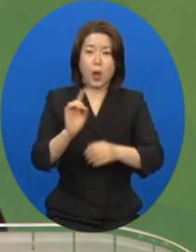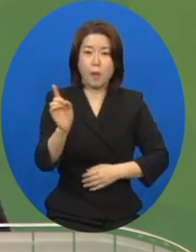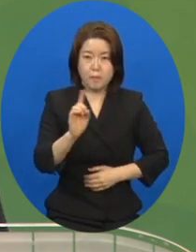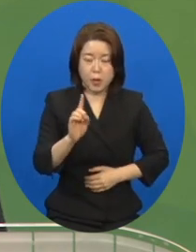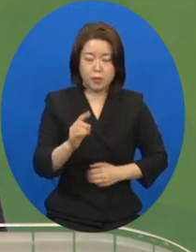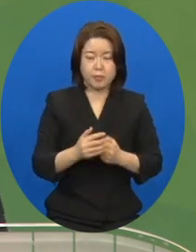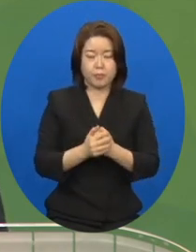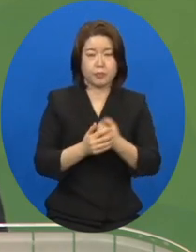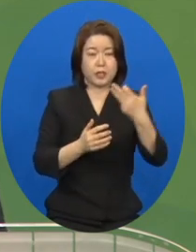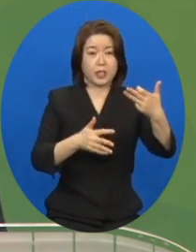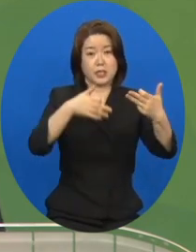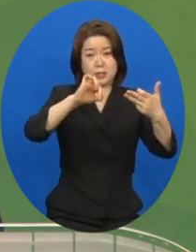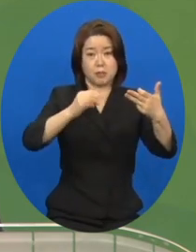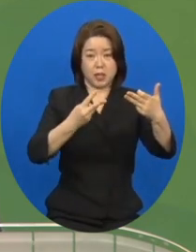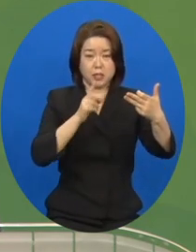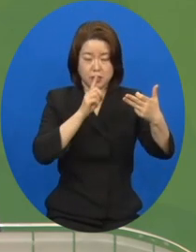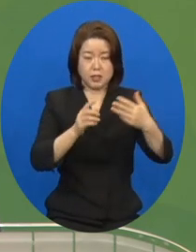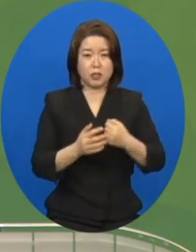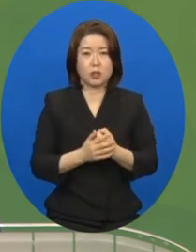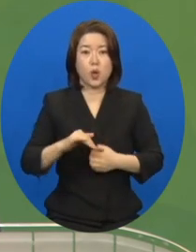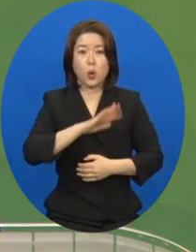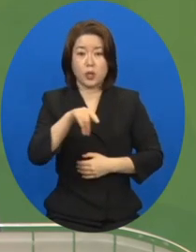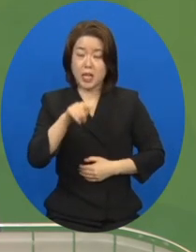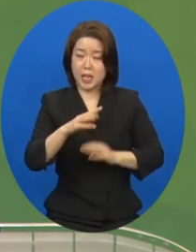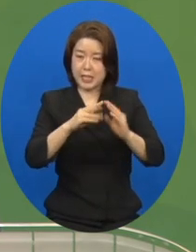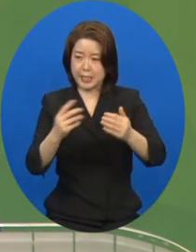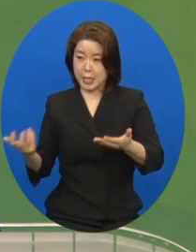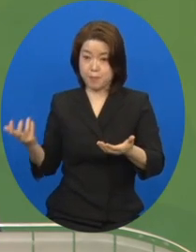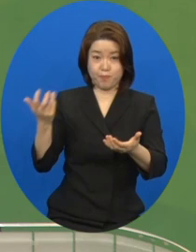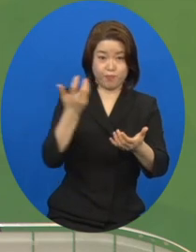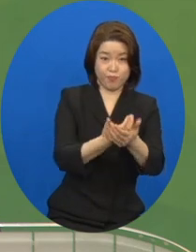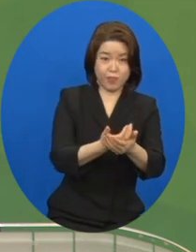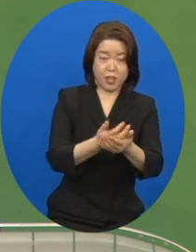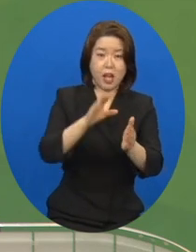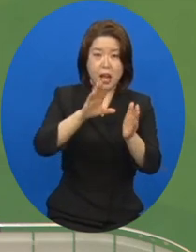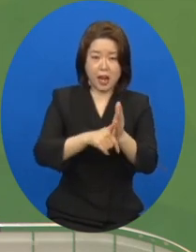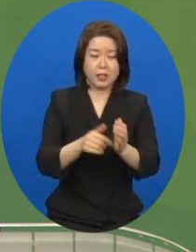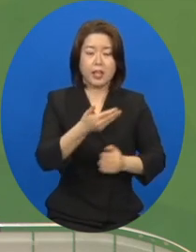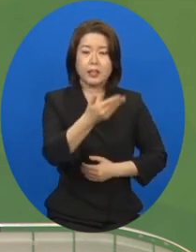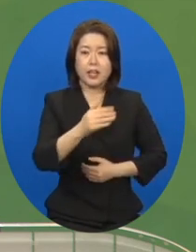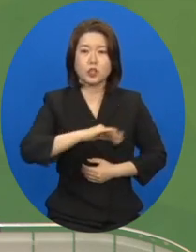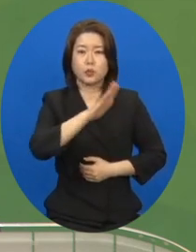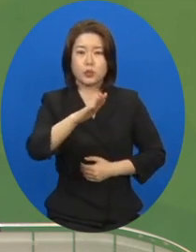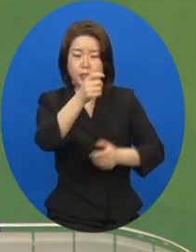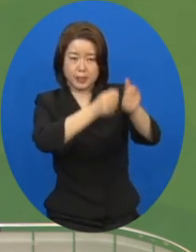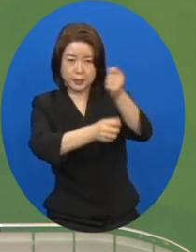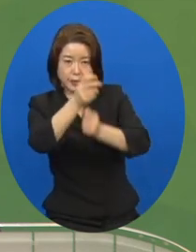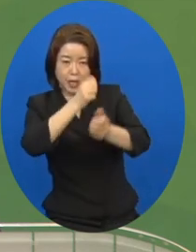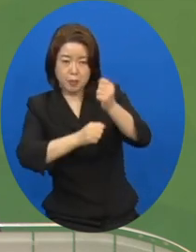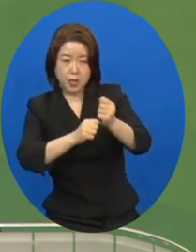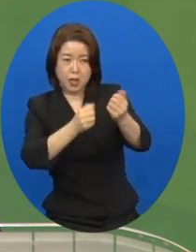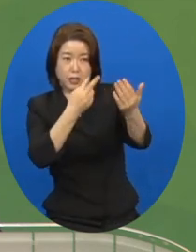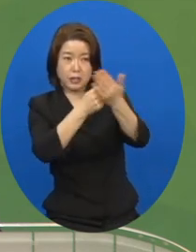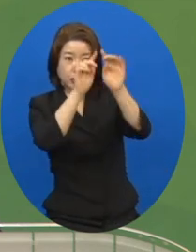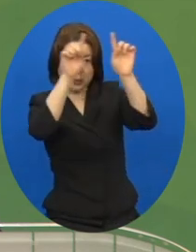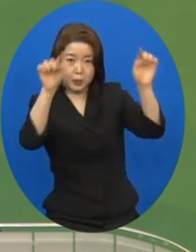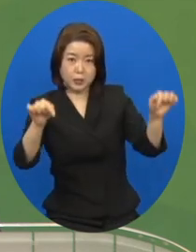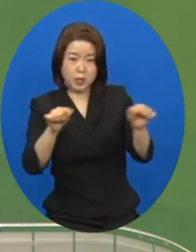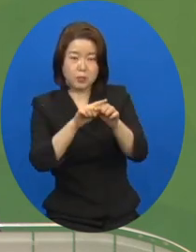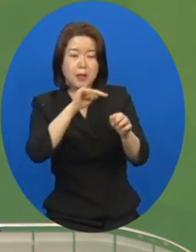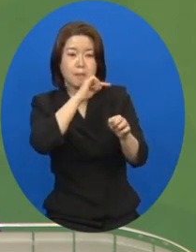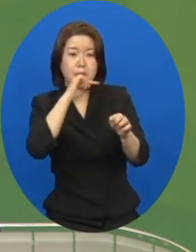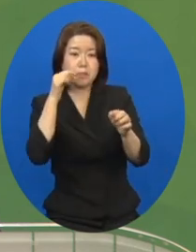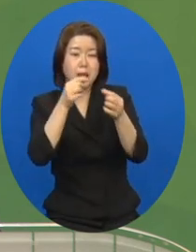말씀이 18절입니다. 우리가 이 땅으로 들어올 때에 당신이 우리를 달아내렸던 그 창문에 이 홍색